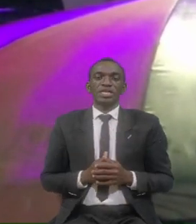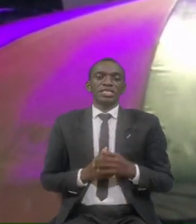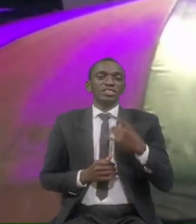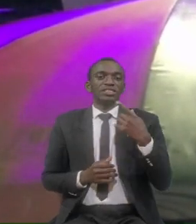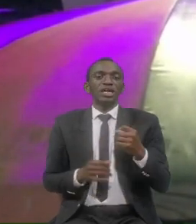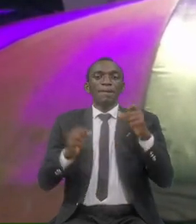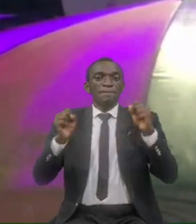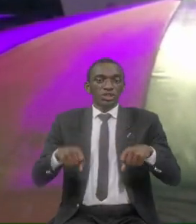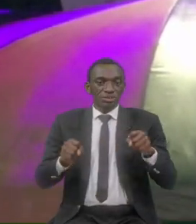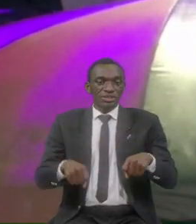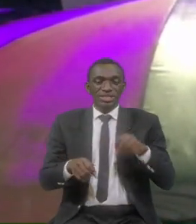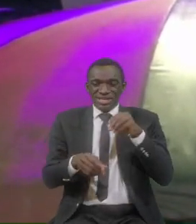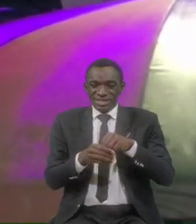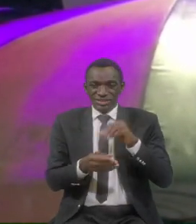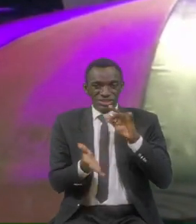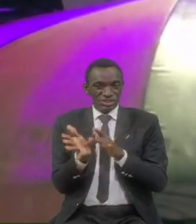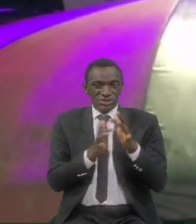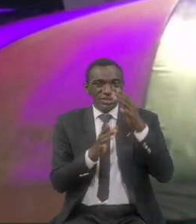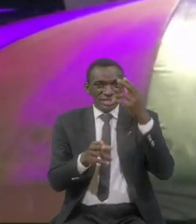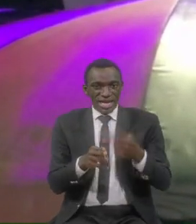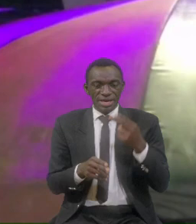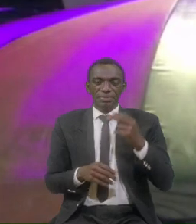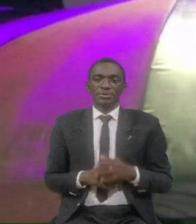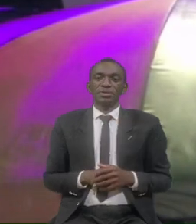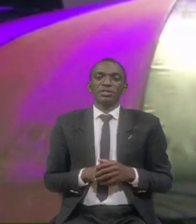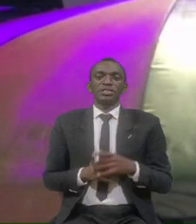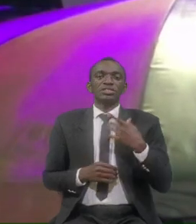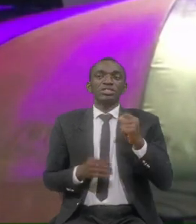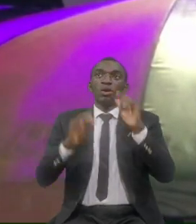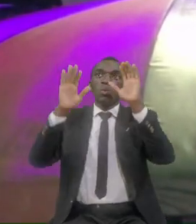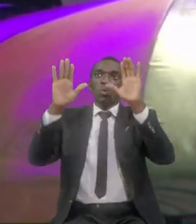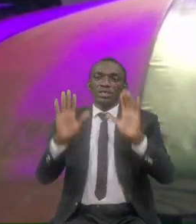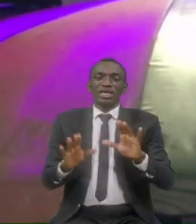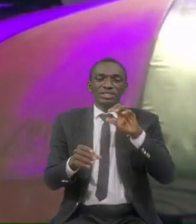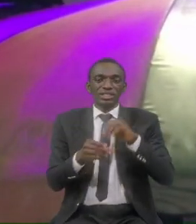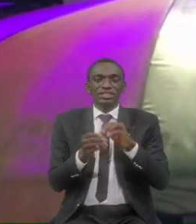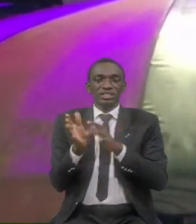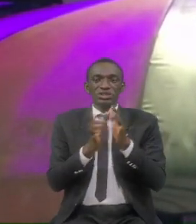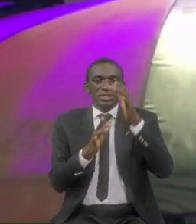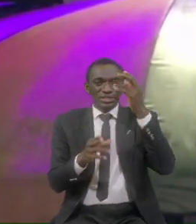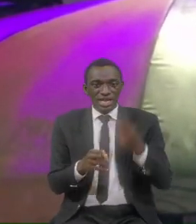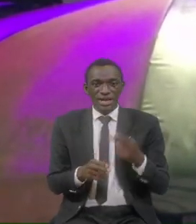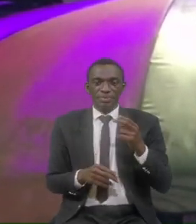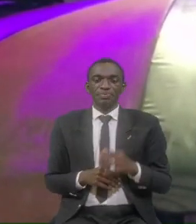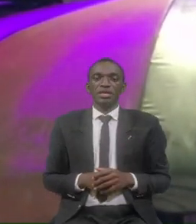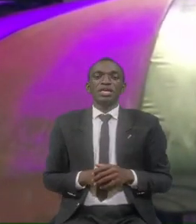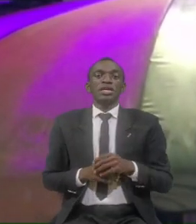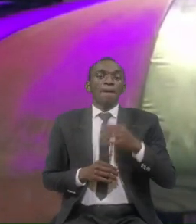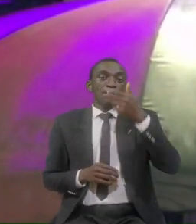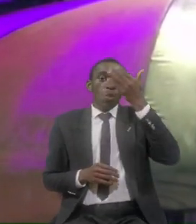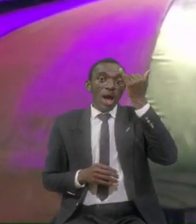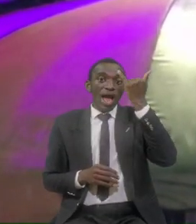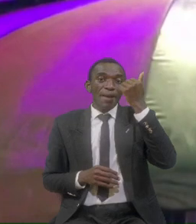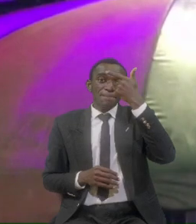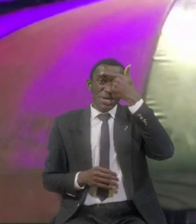in the name. Ang mahimo sa pangalan. The wonders in the name. Ang kaibulungan niya ng pangalan. Because the name of